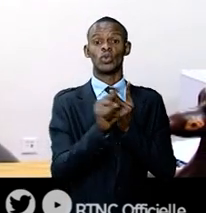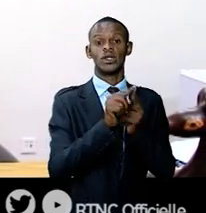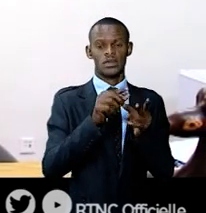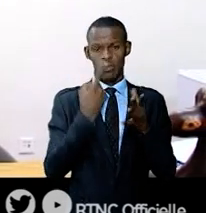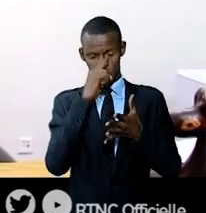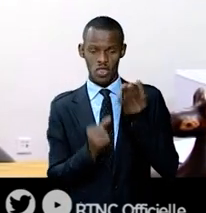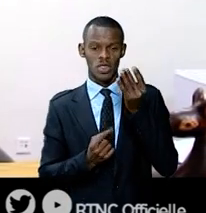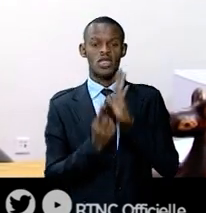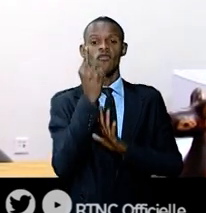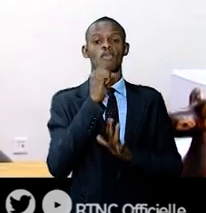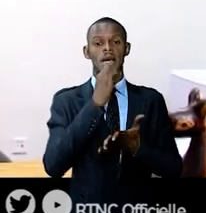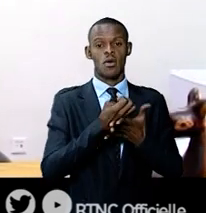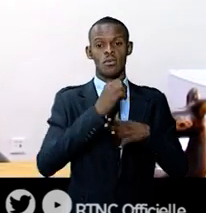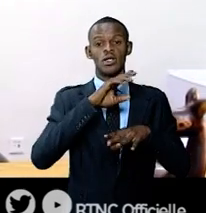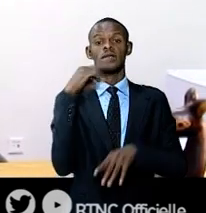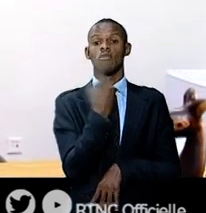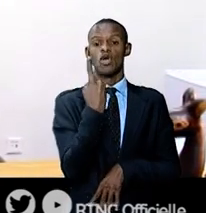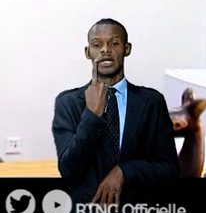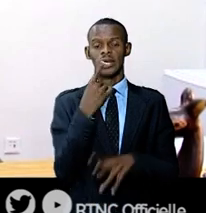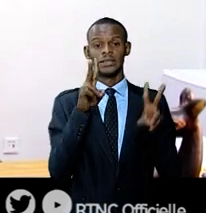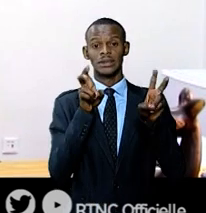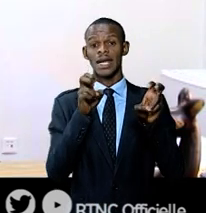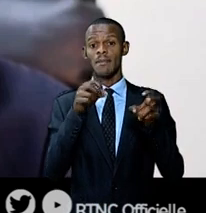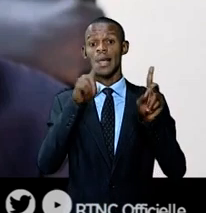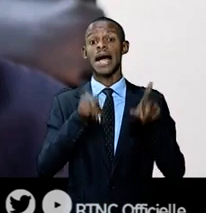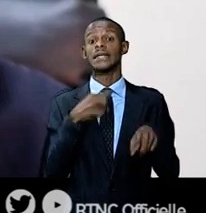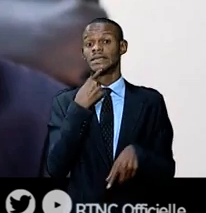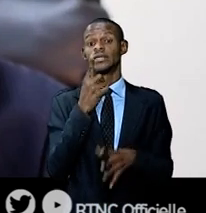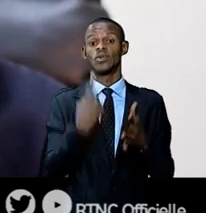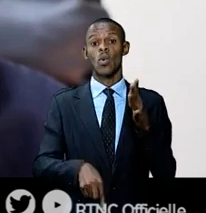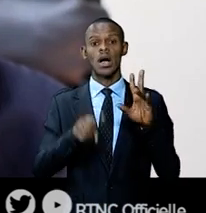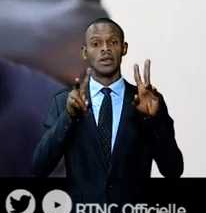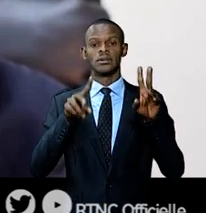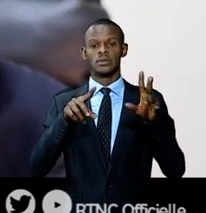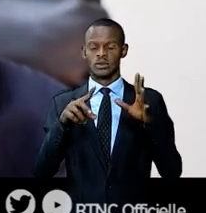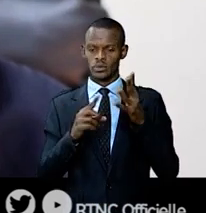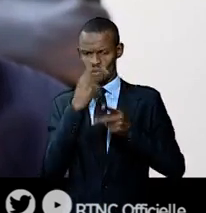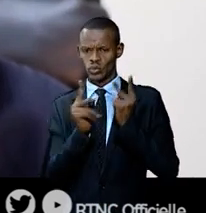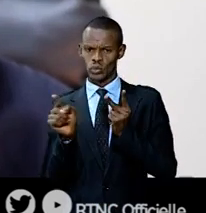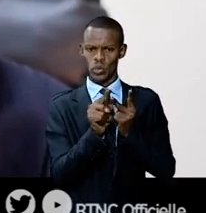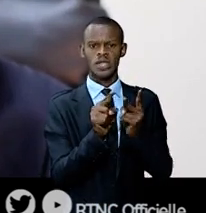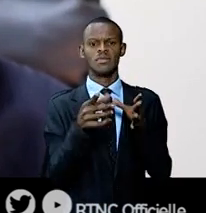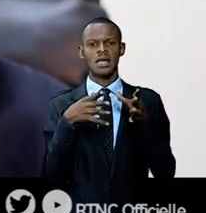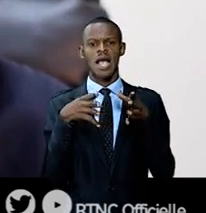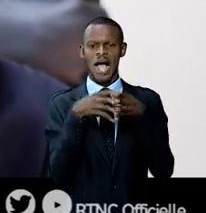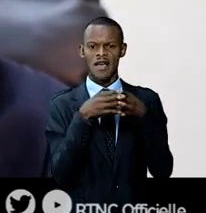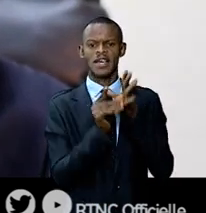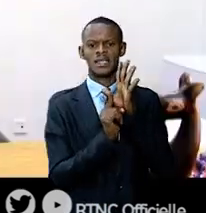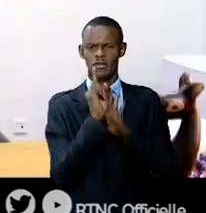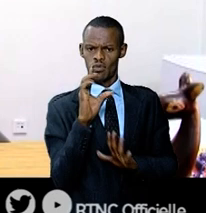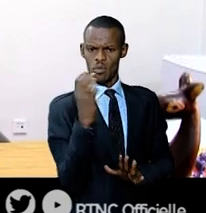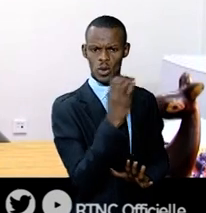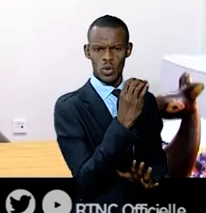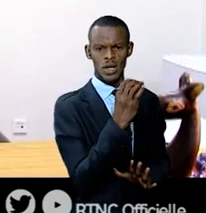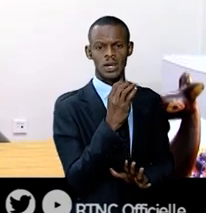du tourisme a pour thème « Tourisme et développement rural ». Il s'agit ici de prendre en compte l'importance du développement rural dans